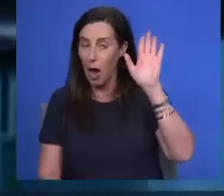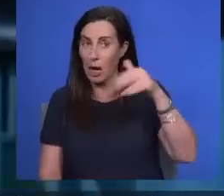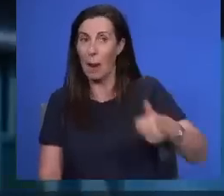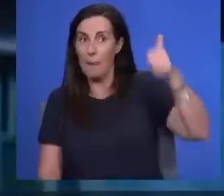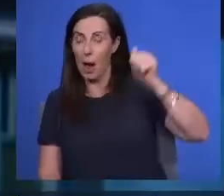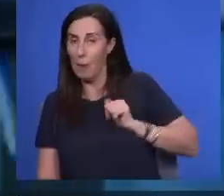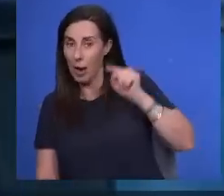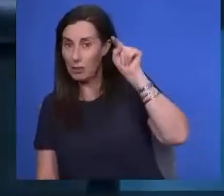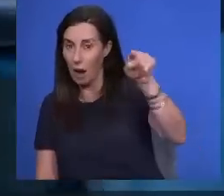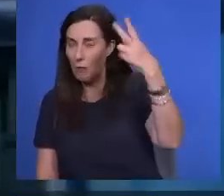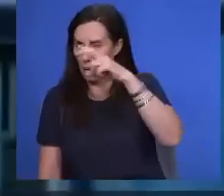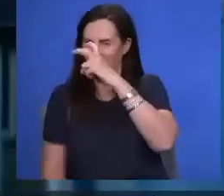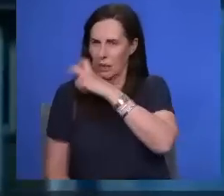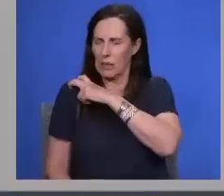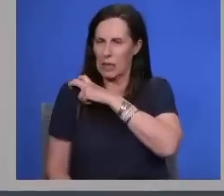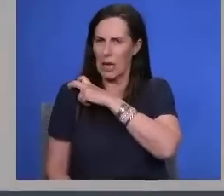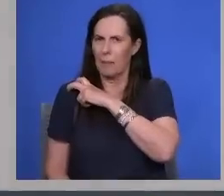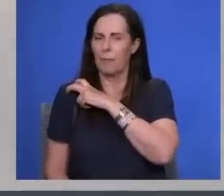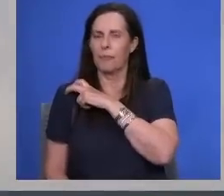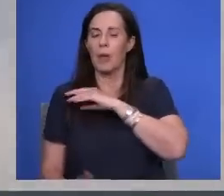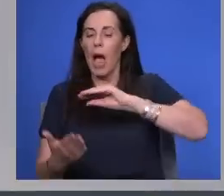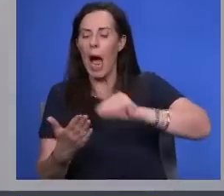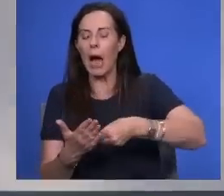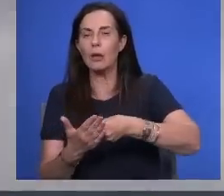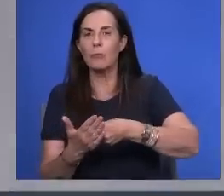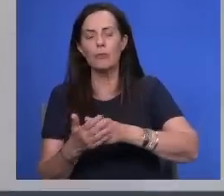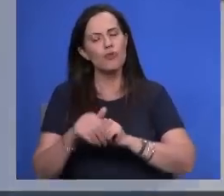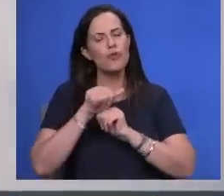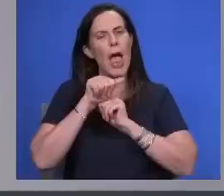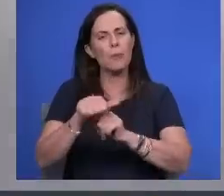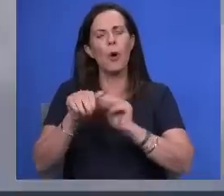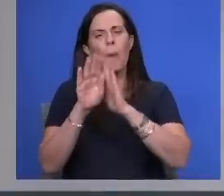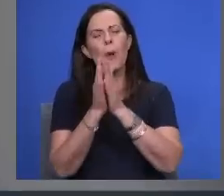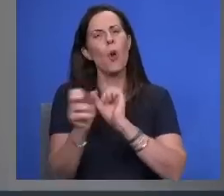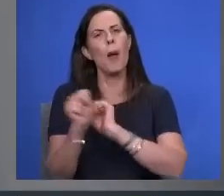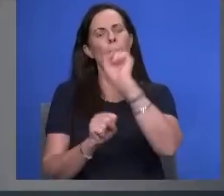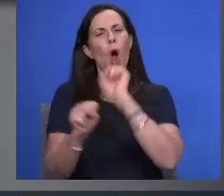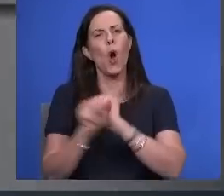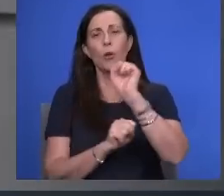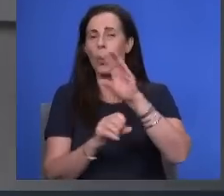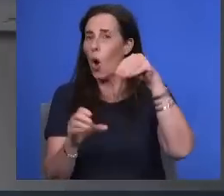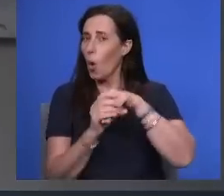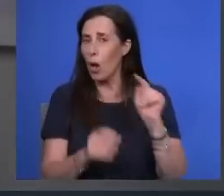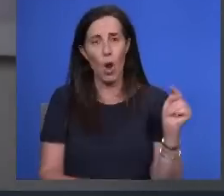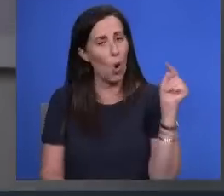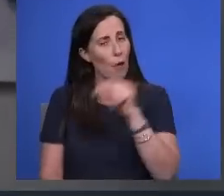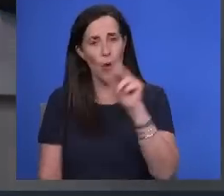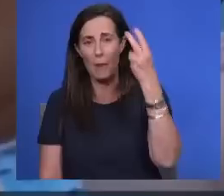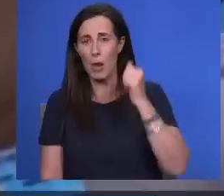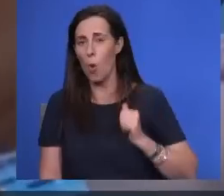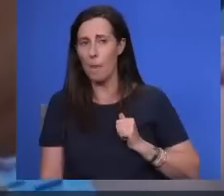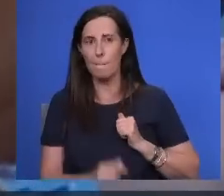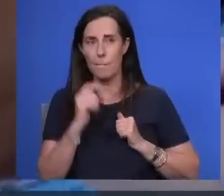דן חלוץ וקצינים בכירים נוספים, חתמו על הודעת תמיכה בכל פעולת מחאה שלהם, כולל אי התייצבות למילואים.